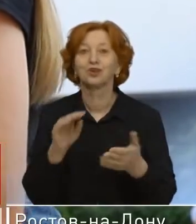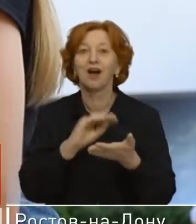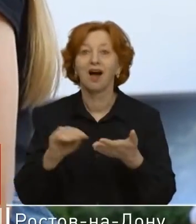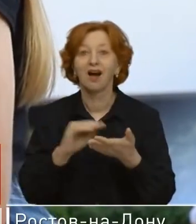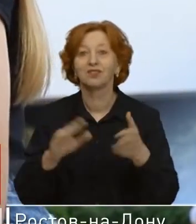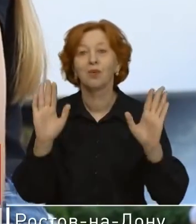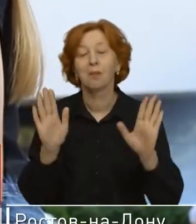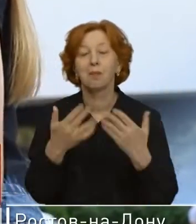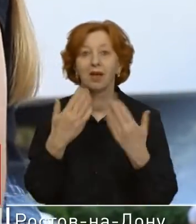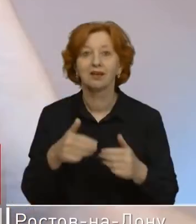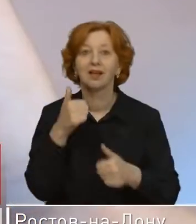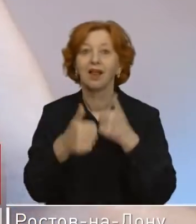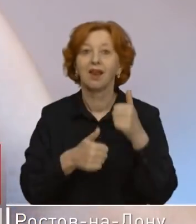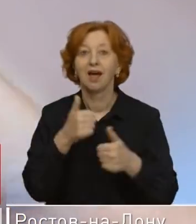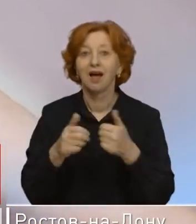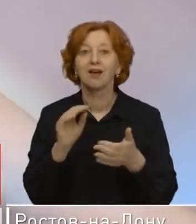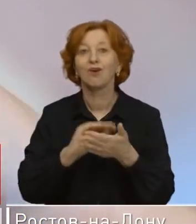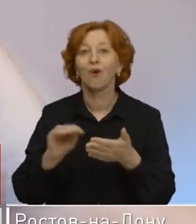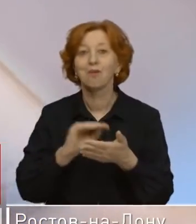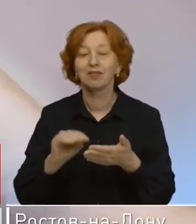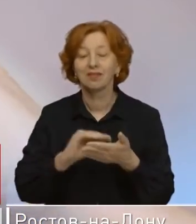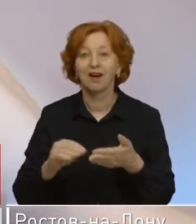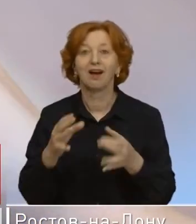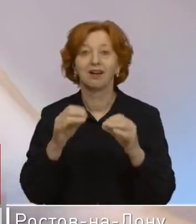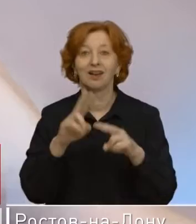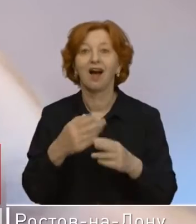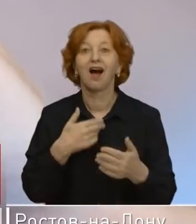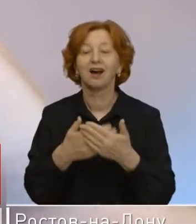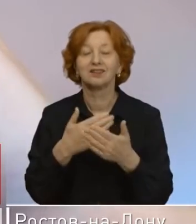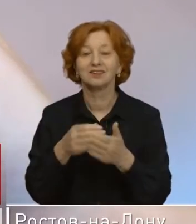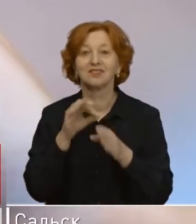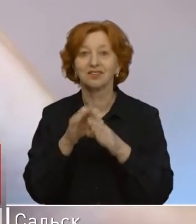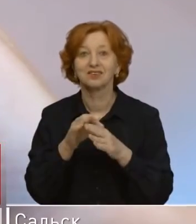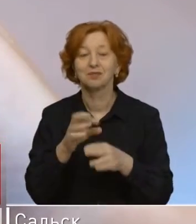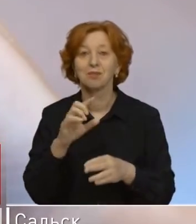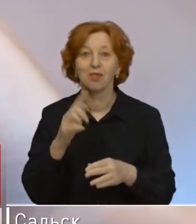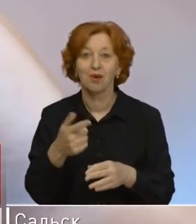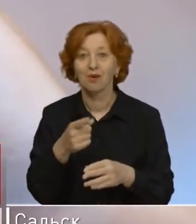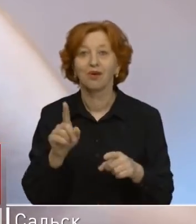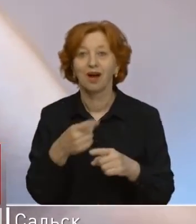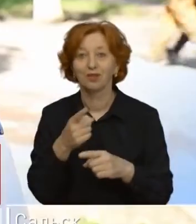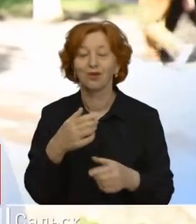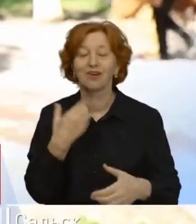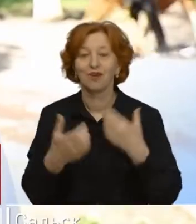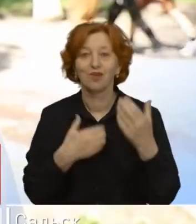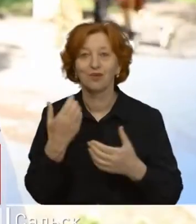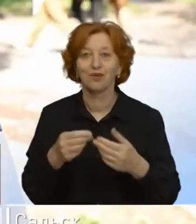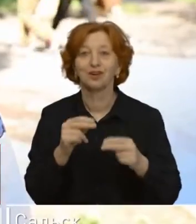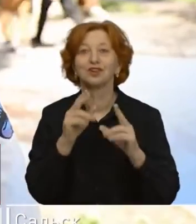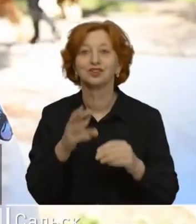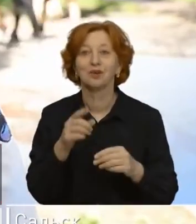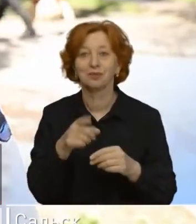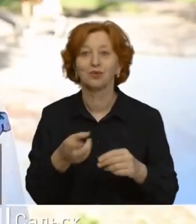песни, получает лайки, комментарии. Помимо этого, активно ведет свой блог, пишет посты на темы, которые волнуют. С чем я